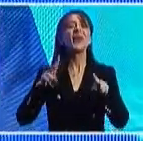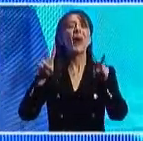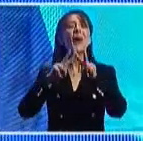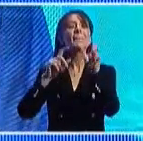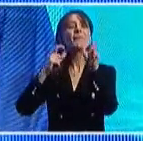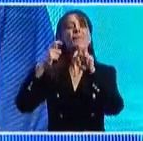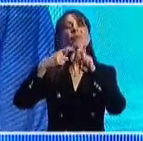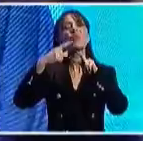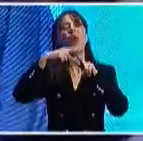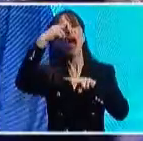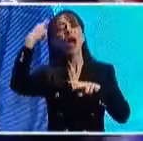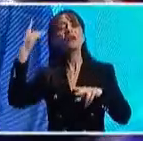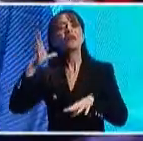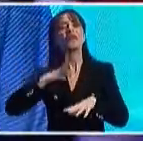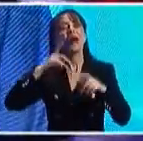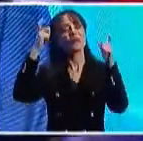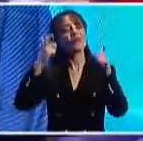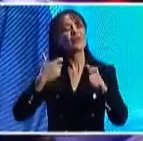birlikte yüzler gülecek.